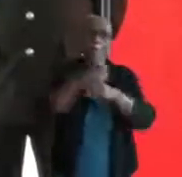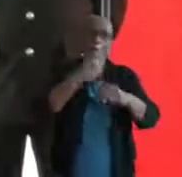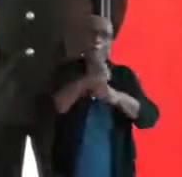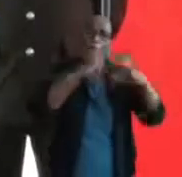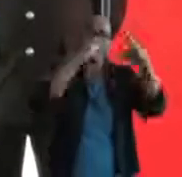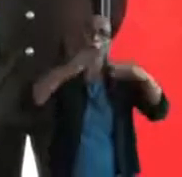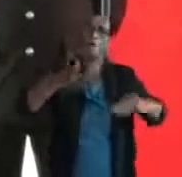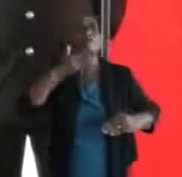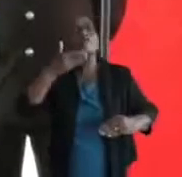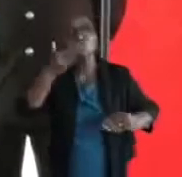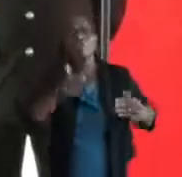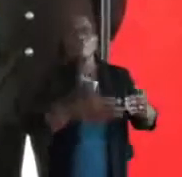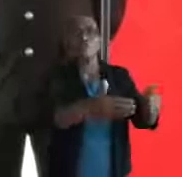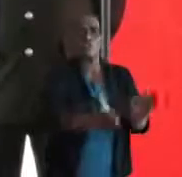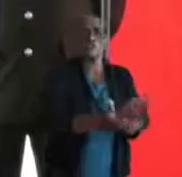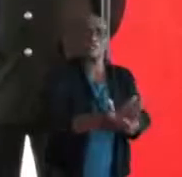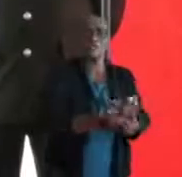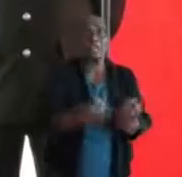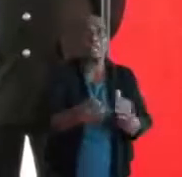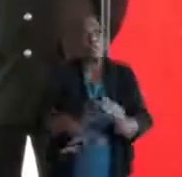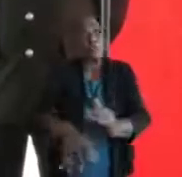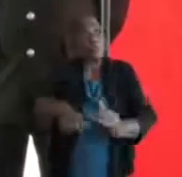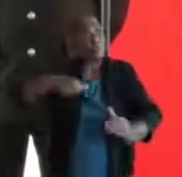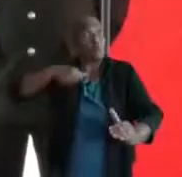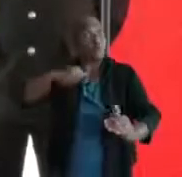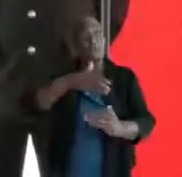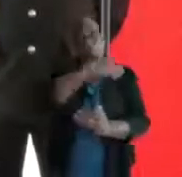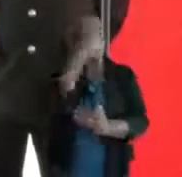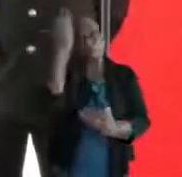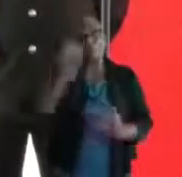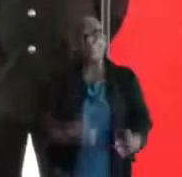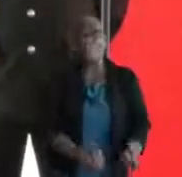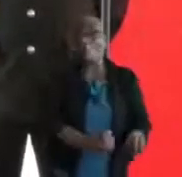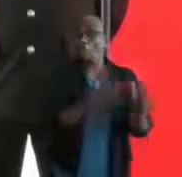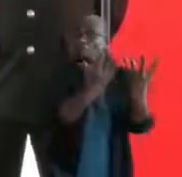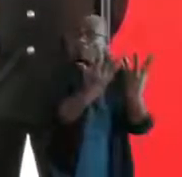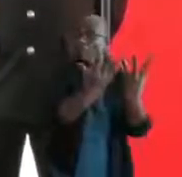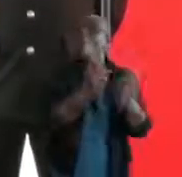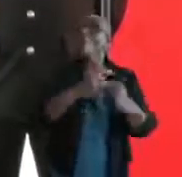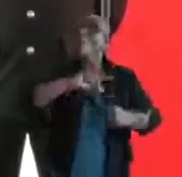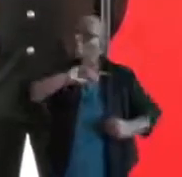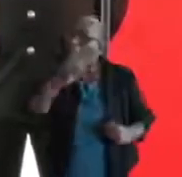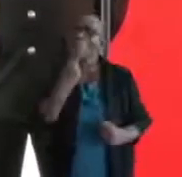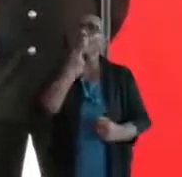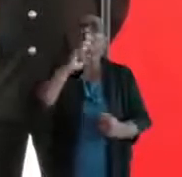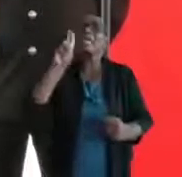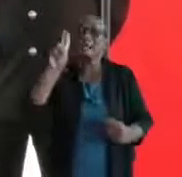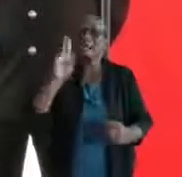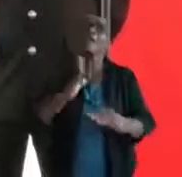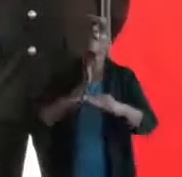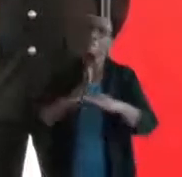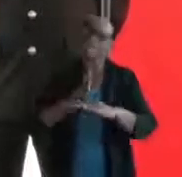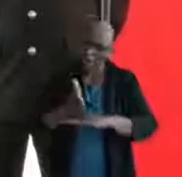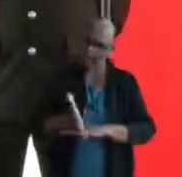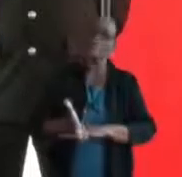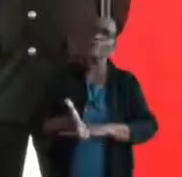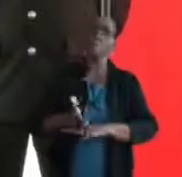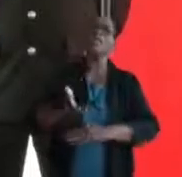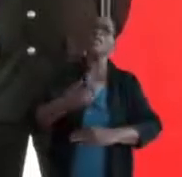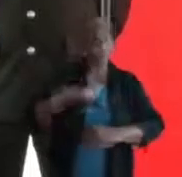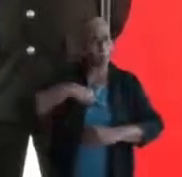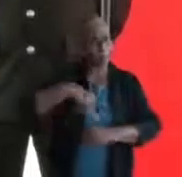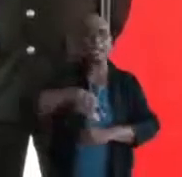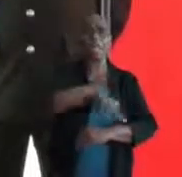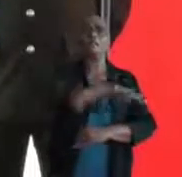en de inkomsten uit onze natuurlijke hulpbronnen weer op een eerlijke en rechtvaardige manier naar het volle gaan